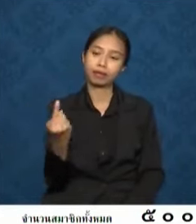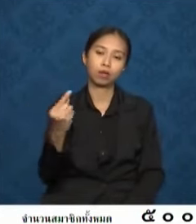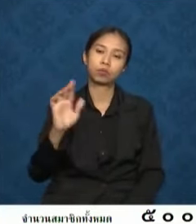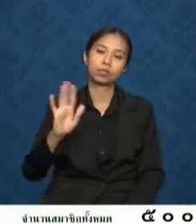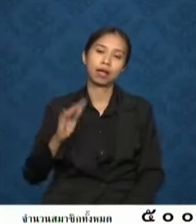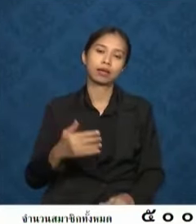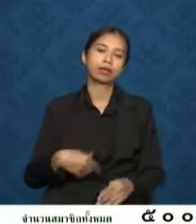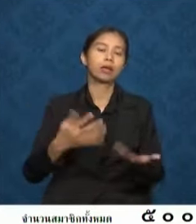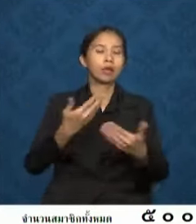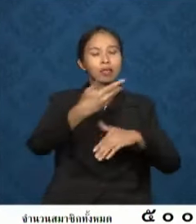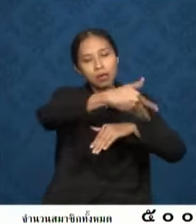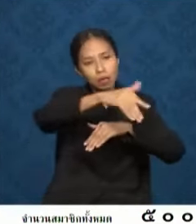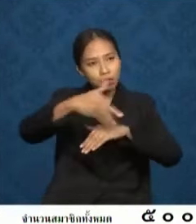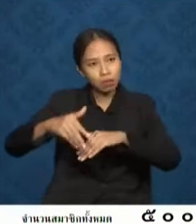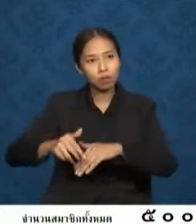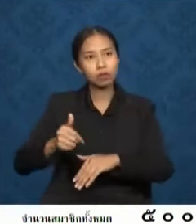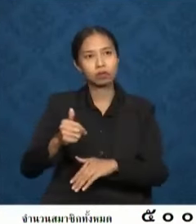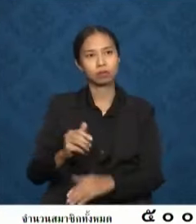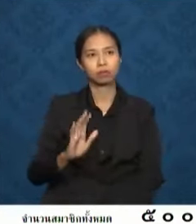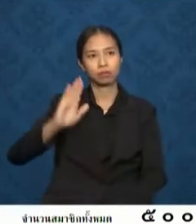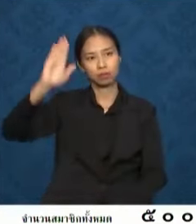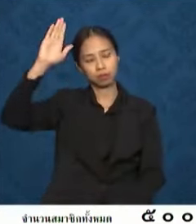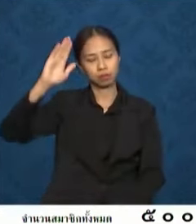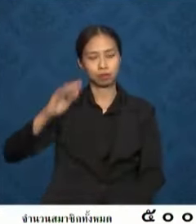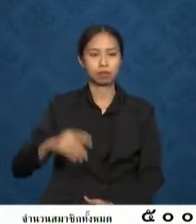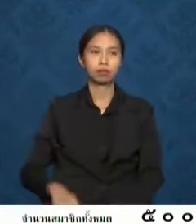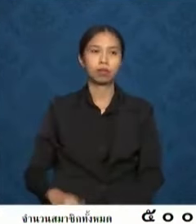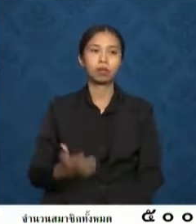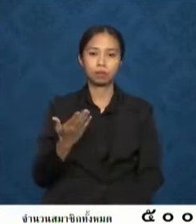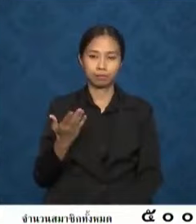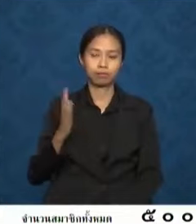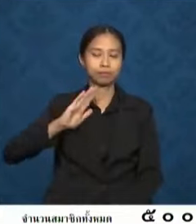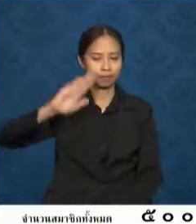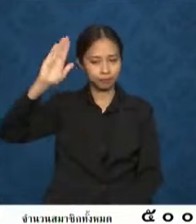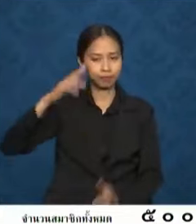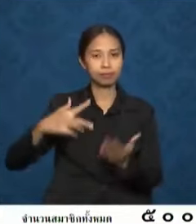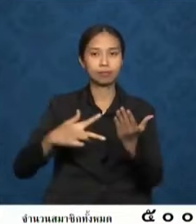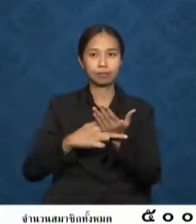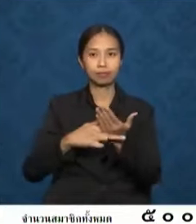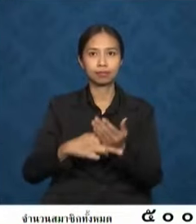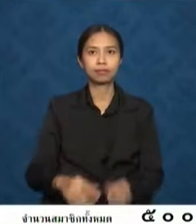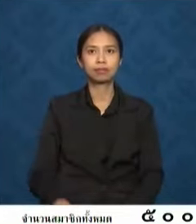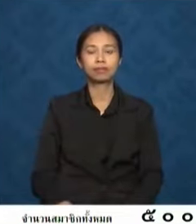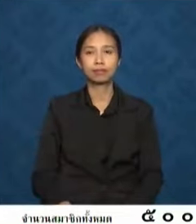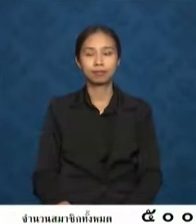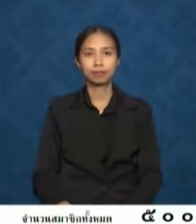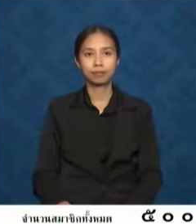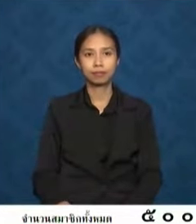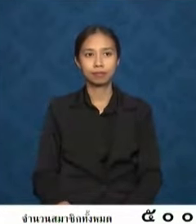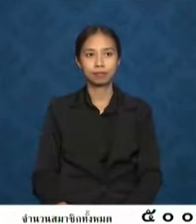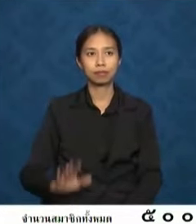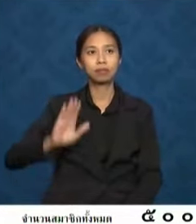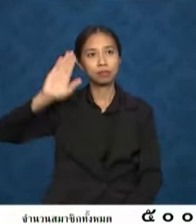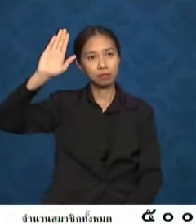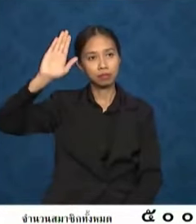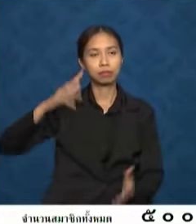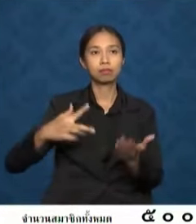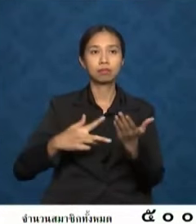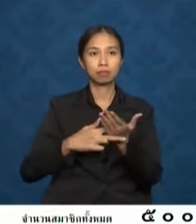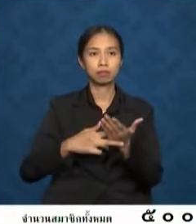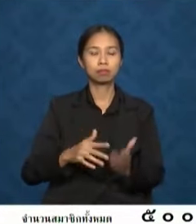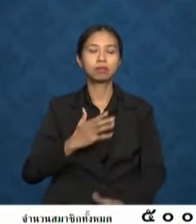สาธารณะทั่วไปท่านไม่รครับขออนุญาตครับมีเอ่อสมาชิกประท้วงครับท่านประธานครับผม